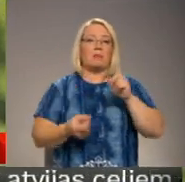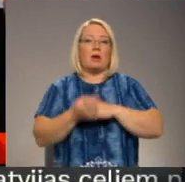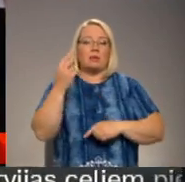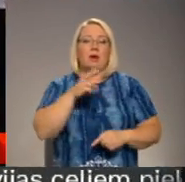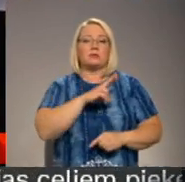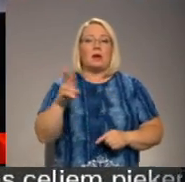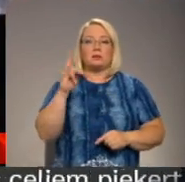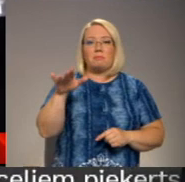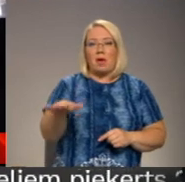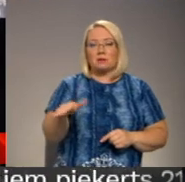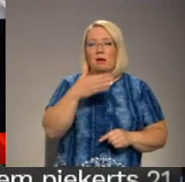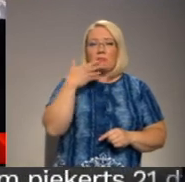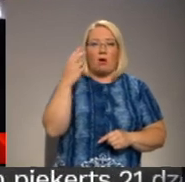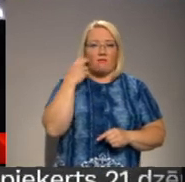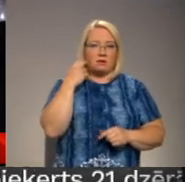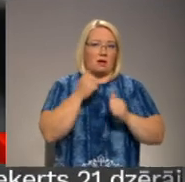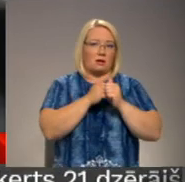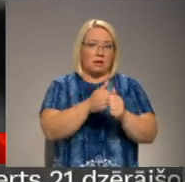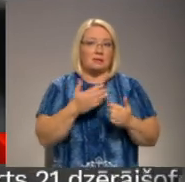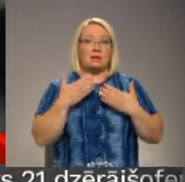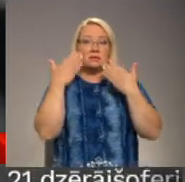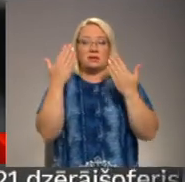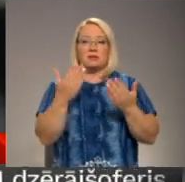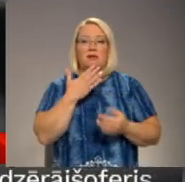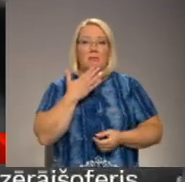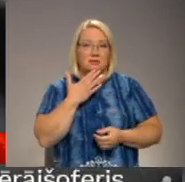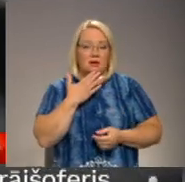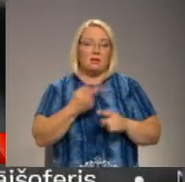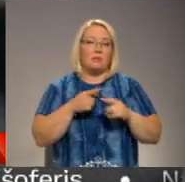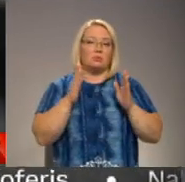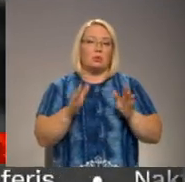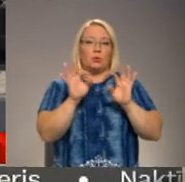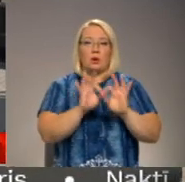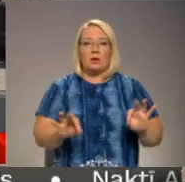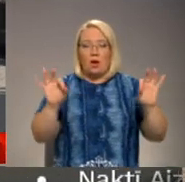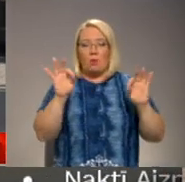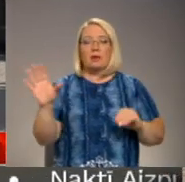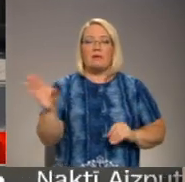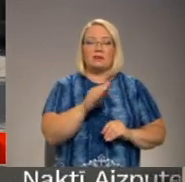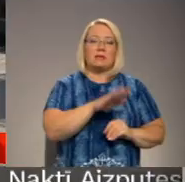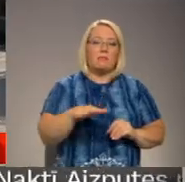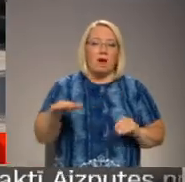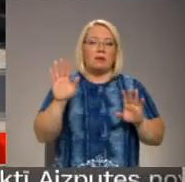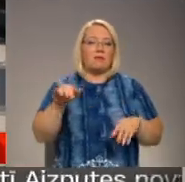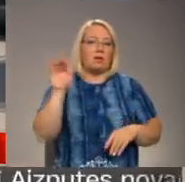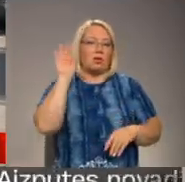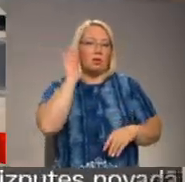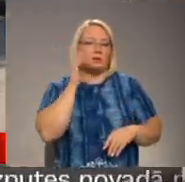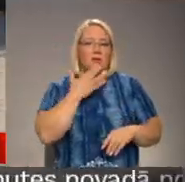bērniņš, kuram nav tie vecāki līdz, kas izlas to pasaku, un tāpēc tā šķiet ļoti jauka būt, ja visi bērni katru vakaru vajag klausīties